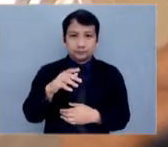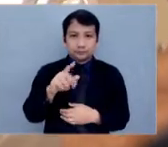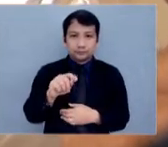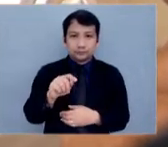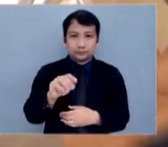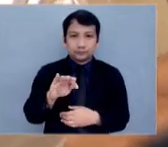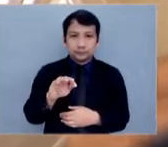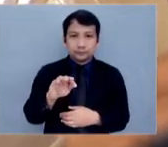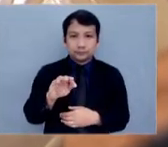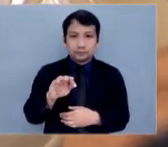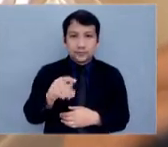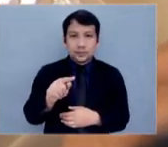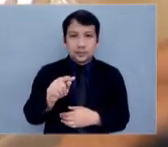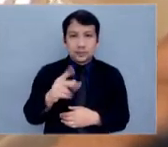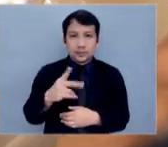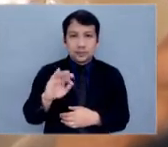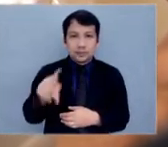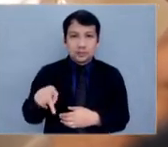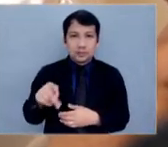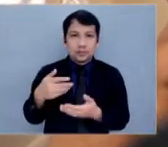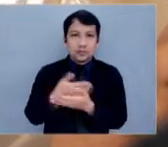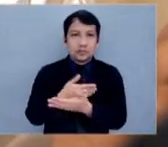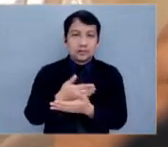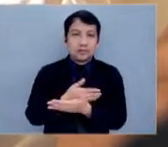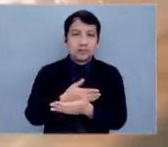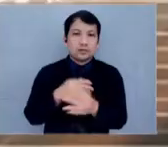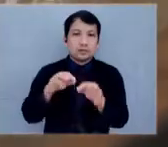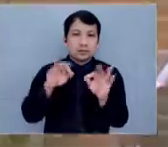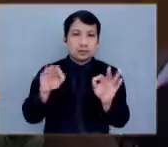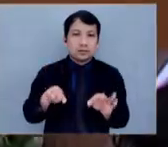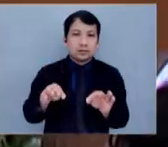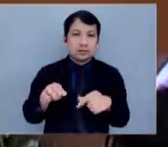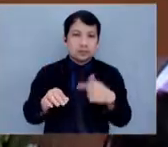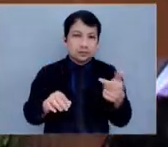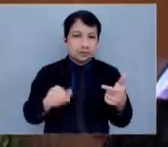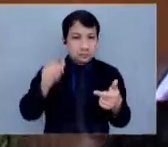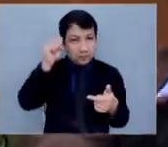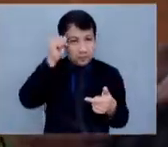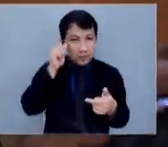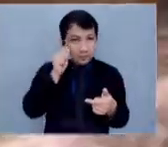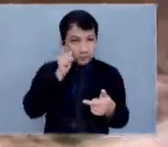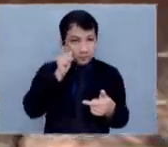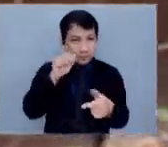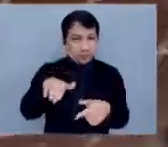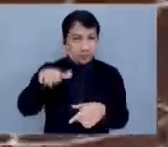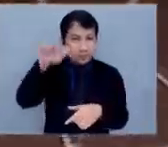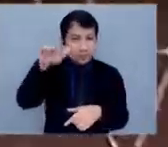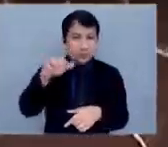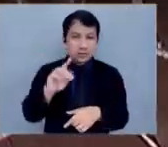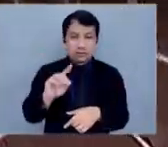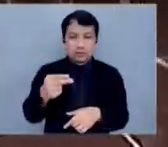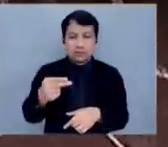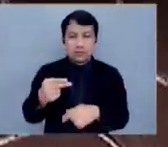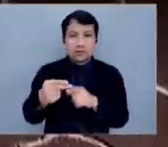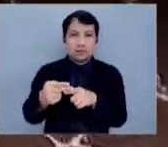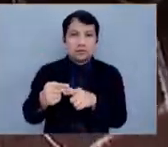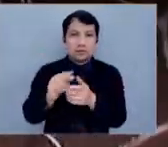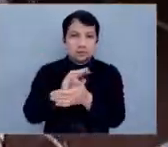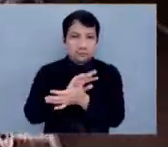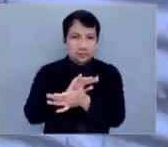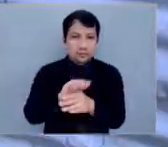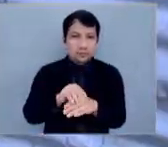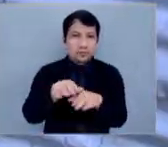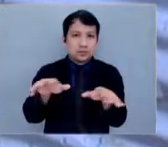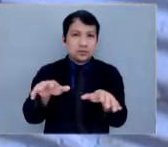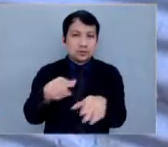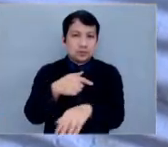Tdap vaccines, which is a new formulation given to adults. Ayon sa DOH, nakaapekto ang pandemya sa routine immunization